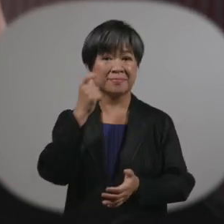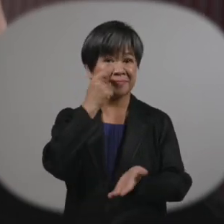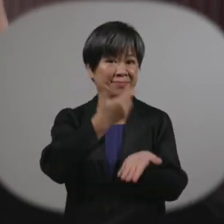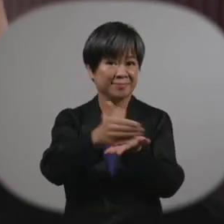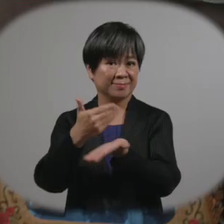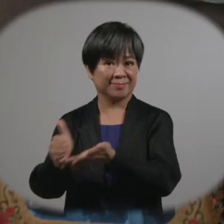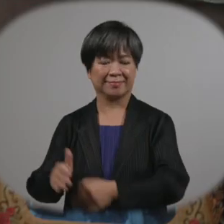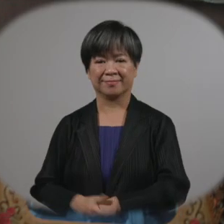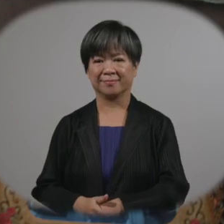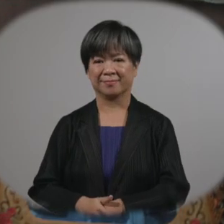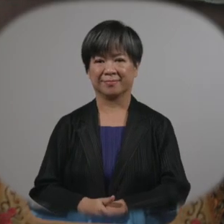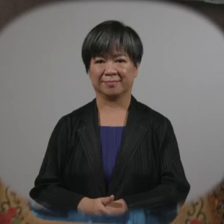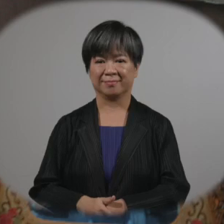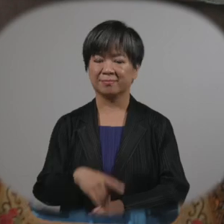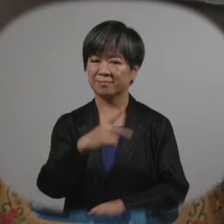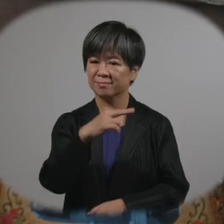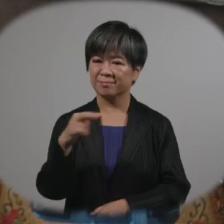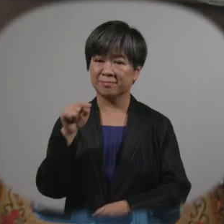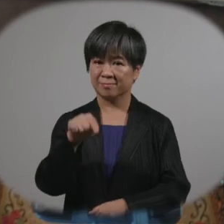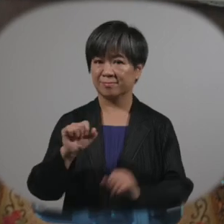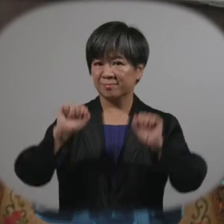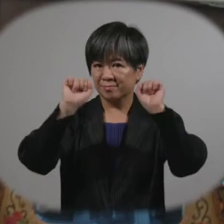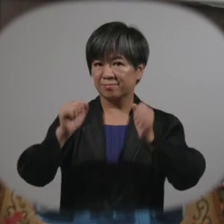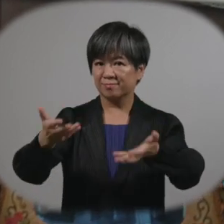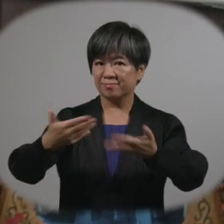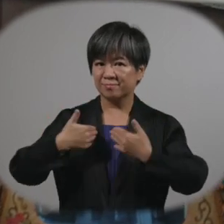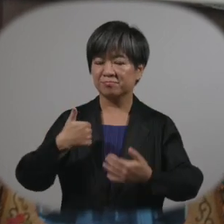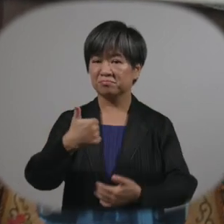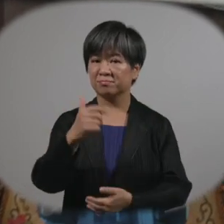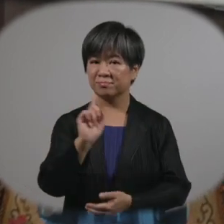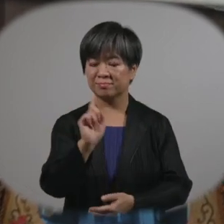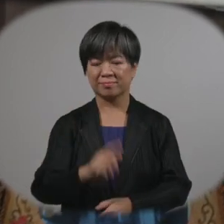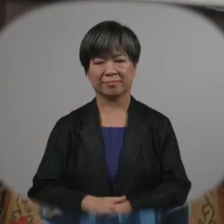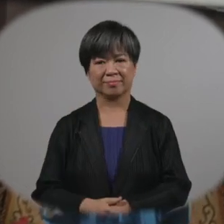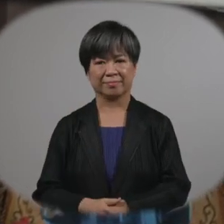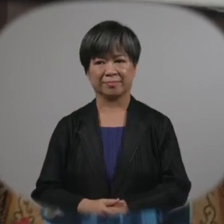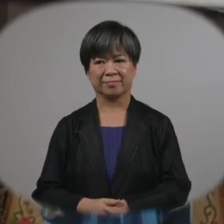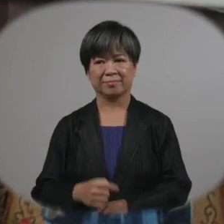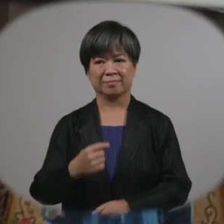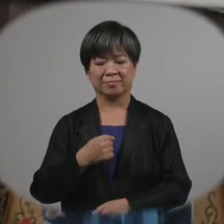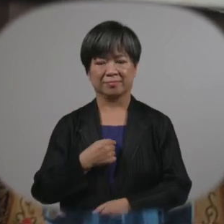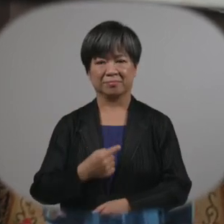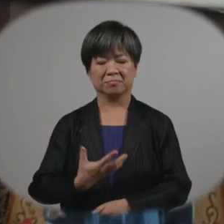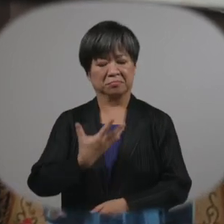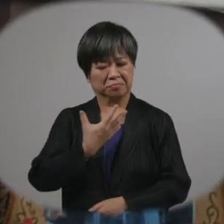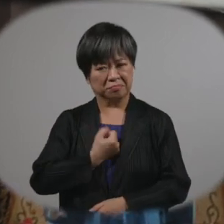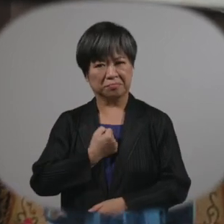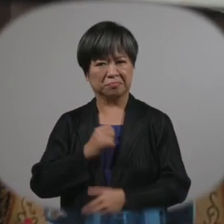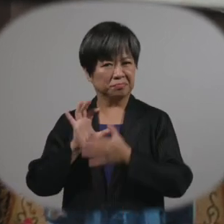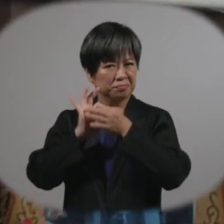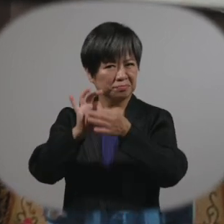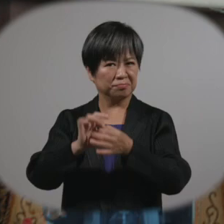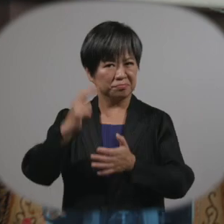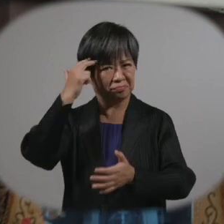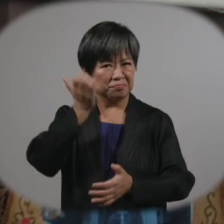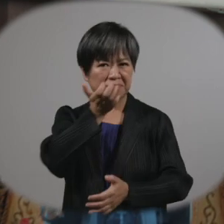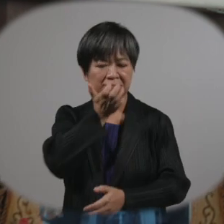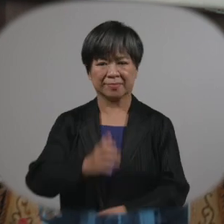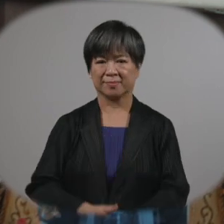关。而游泳这项运动带给我的好处，让我抱持着永不放弃、勇往直前的